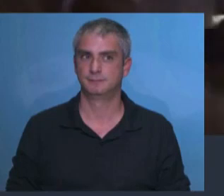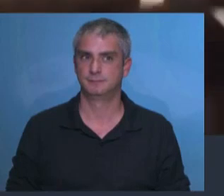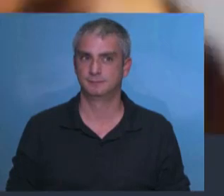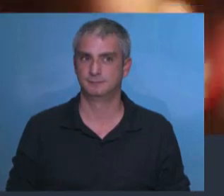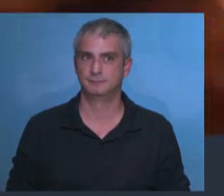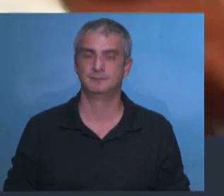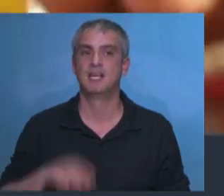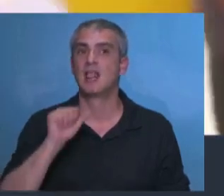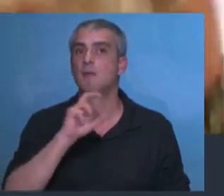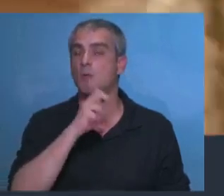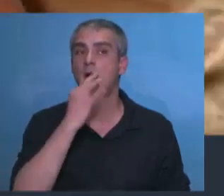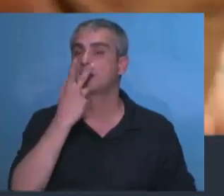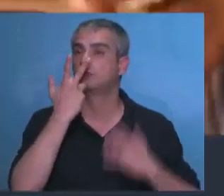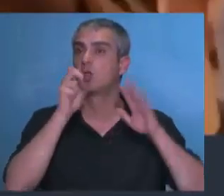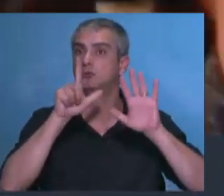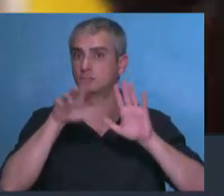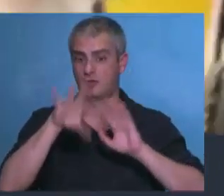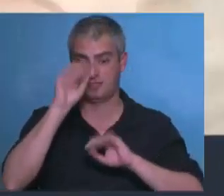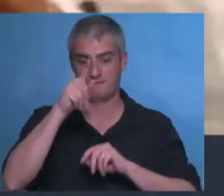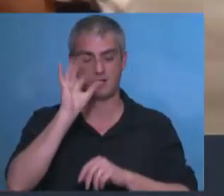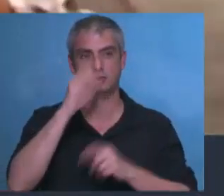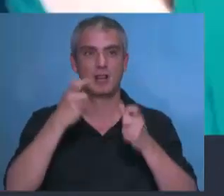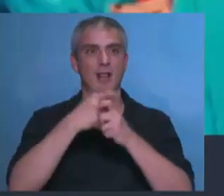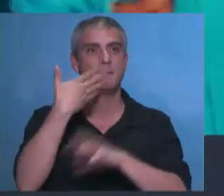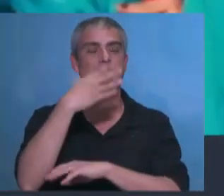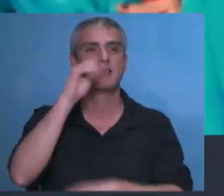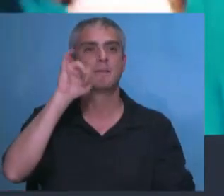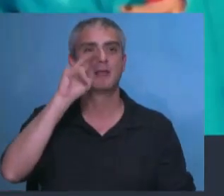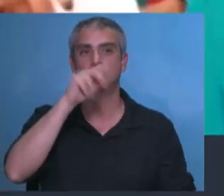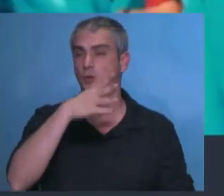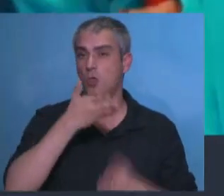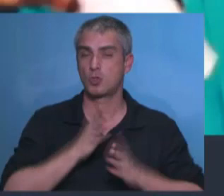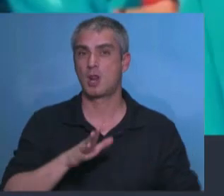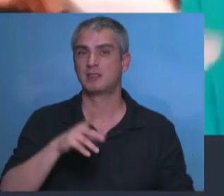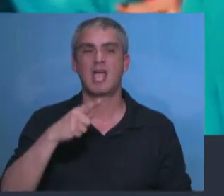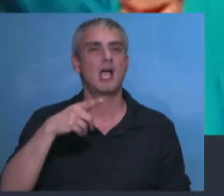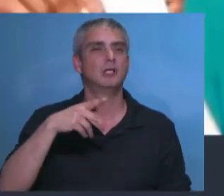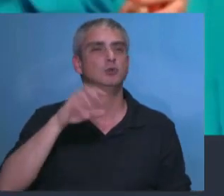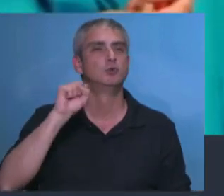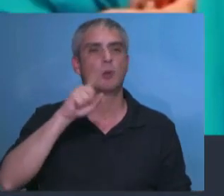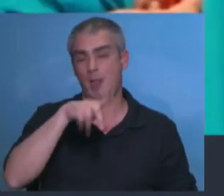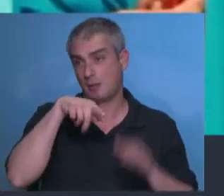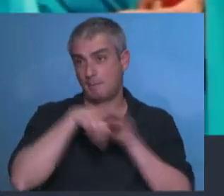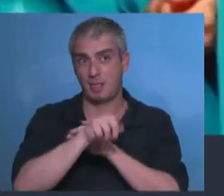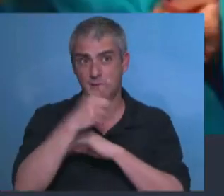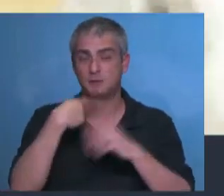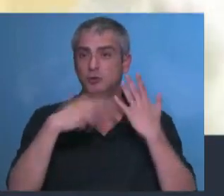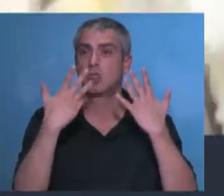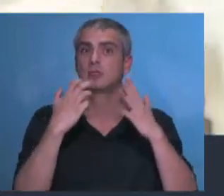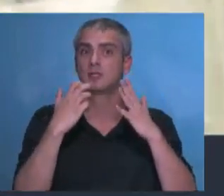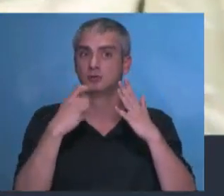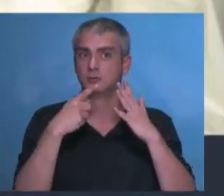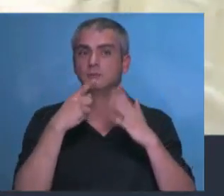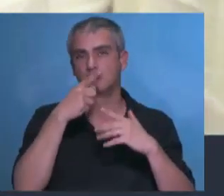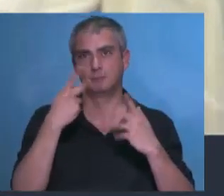אילהן עומר, בת 37, שנבחרה מטעם מינסוטה, נולדה בסומליה והגיעה לארצות הברית במעמד של פליטה בסוף שנות ה-90. גם